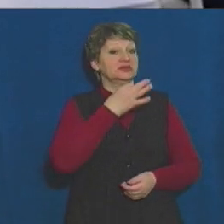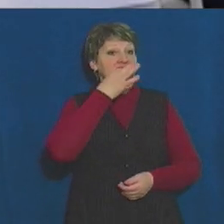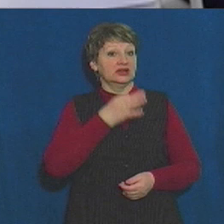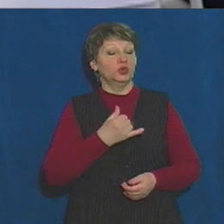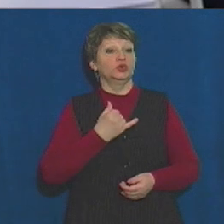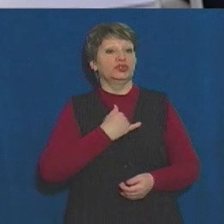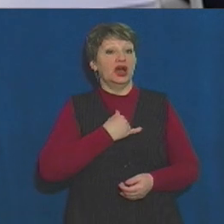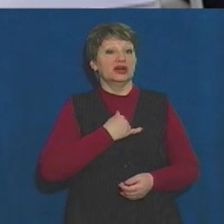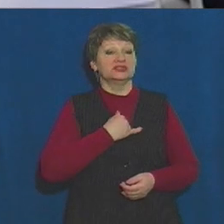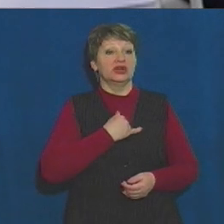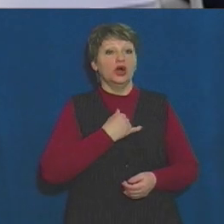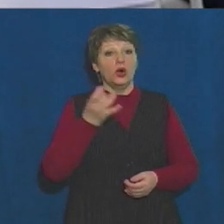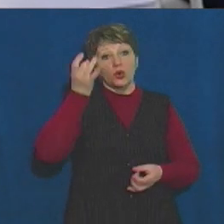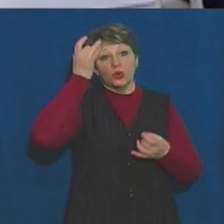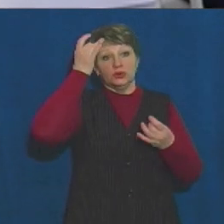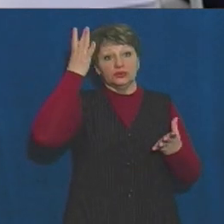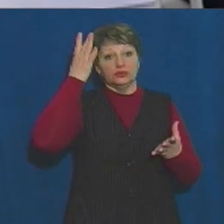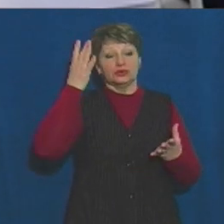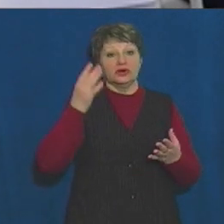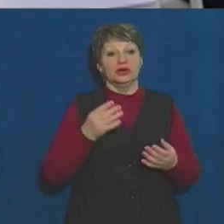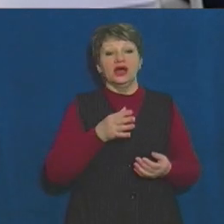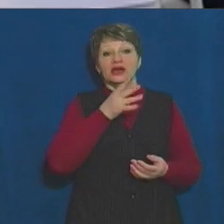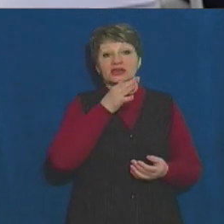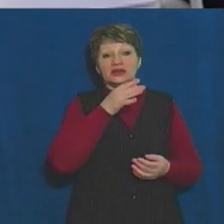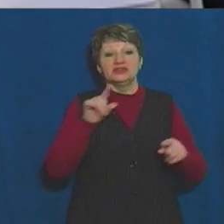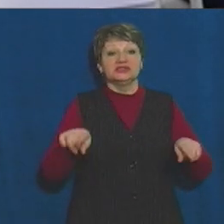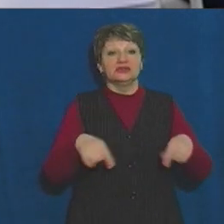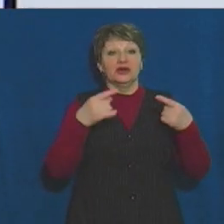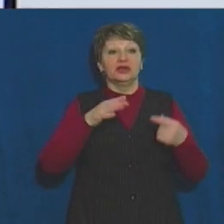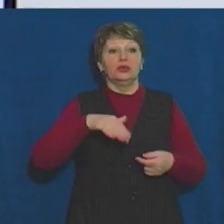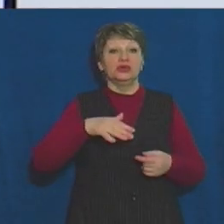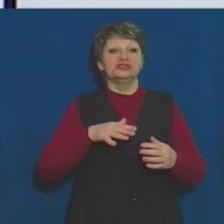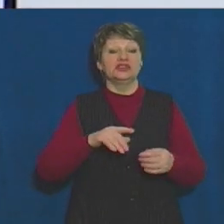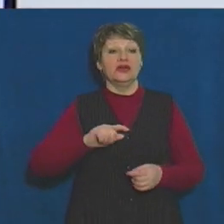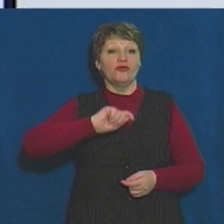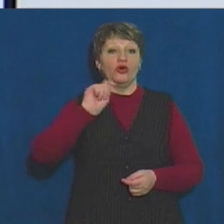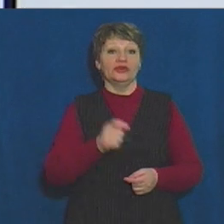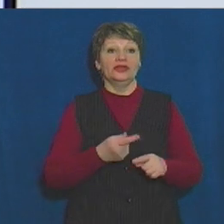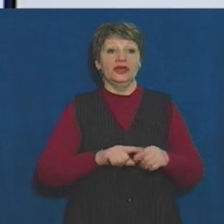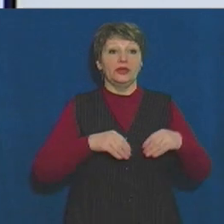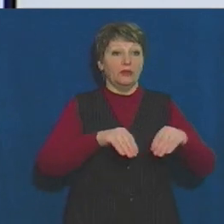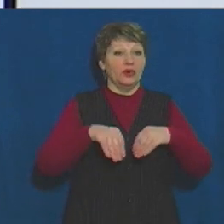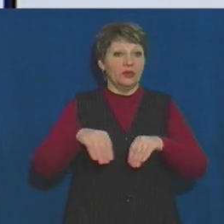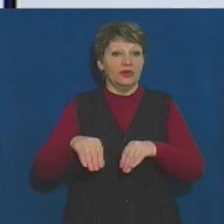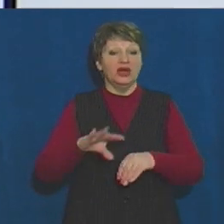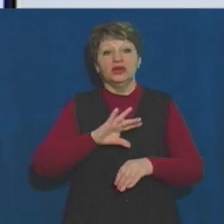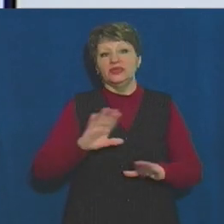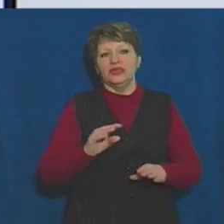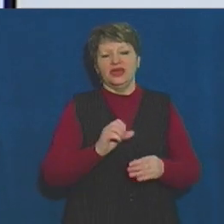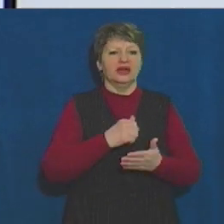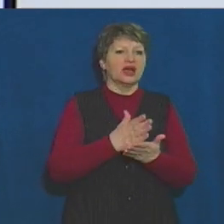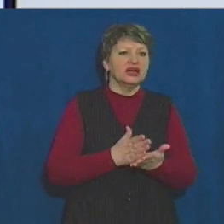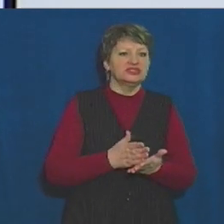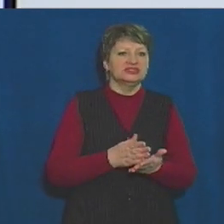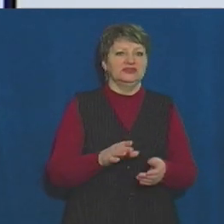монокультура одновікова. Їх створили свого часу після війни ці насадження. І не дуже якісним посадматеріалом, що